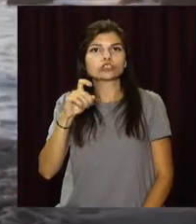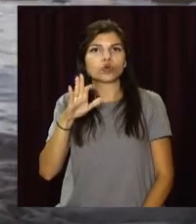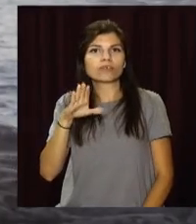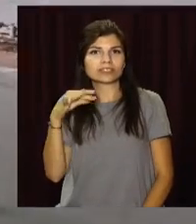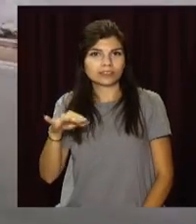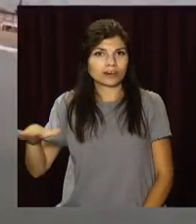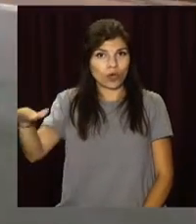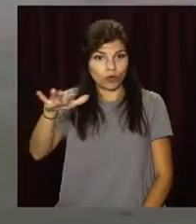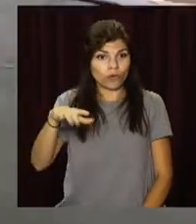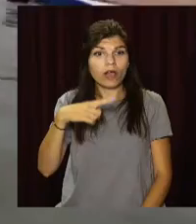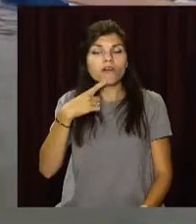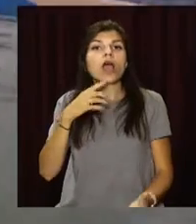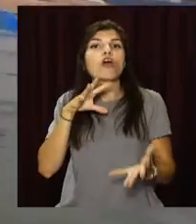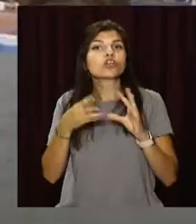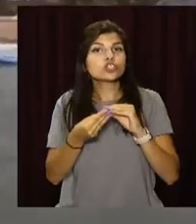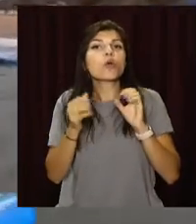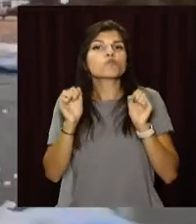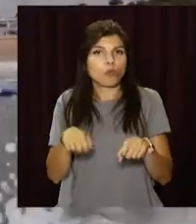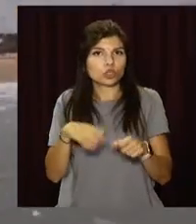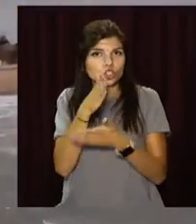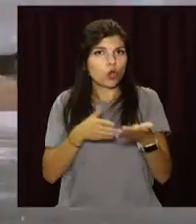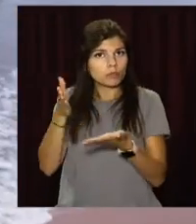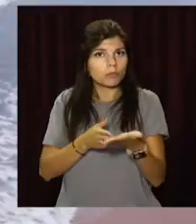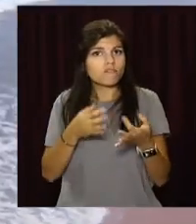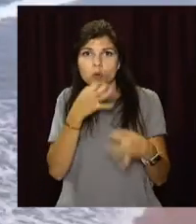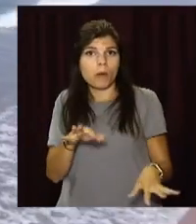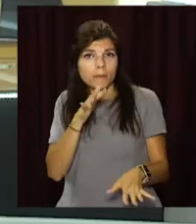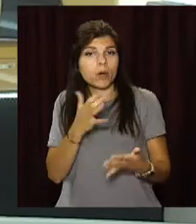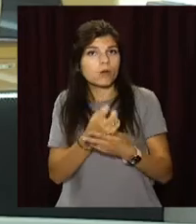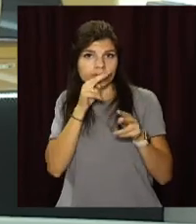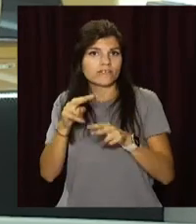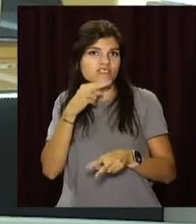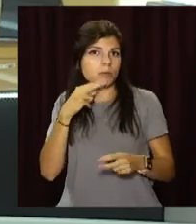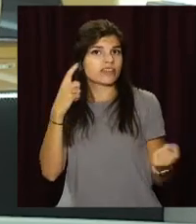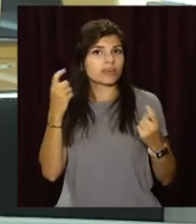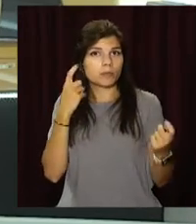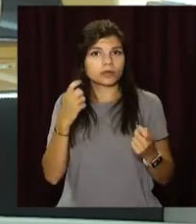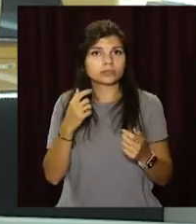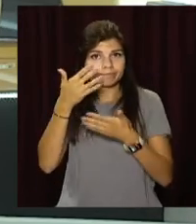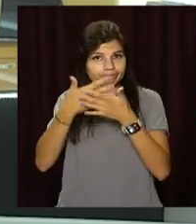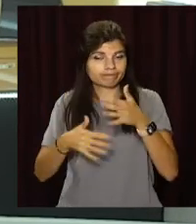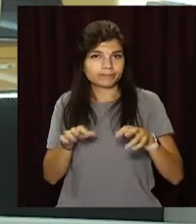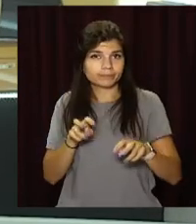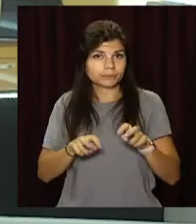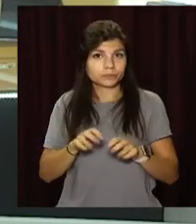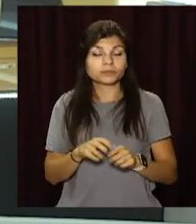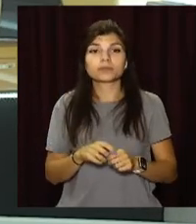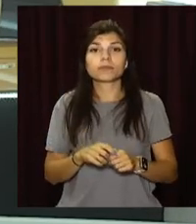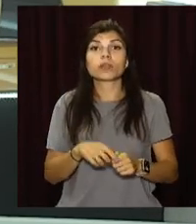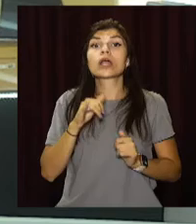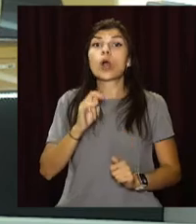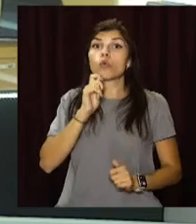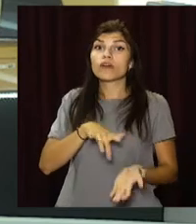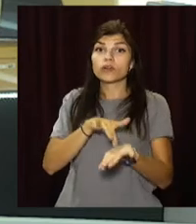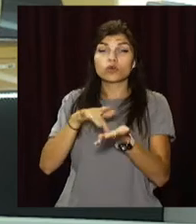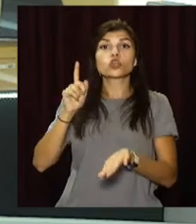українському МЗС, рішення можуть скасувати в будь-який момент. відкрилася для українських туристів і Франція.